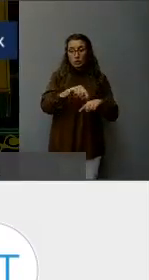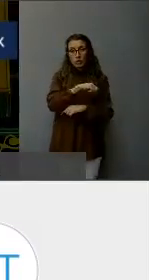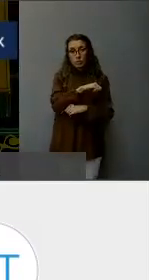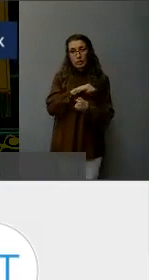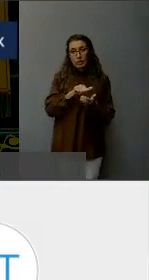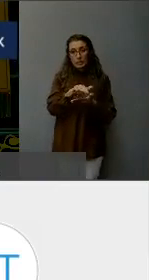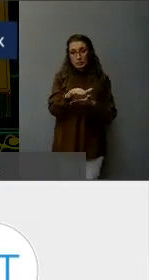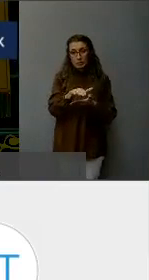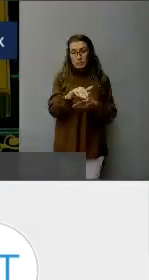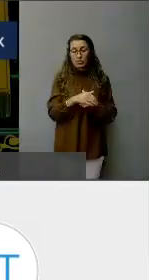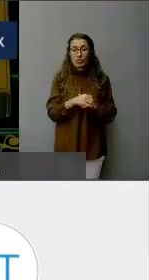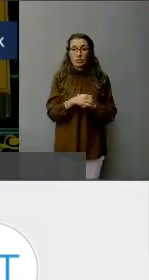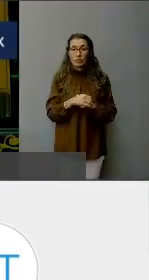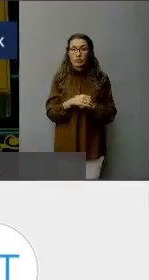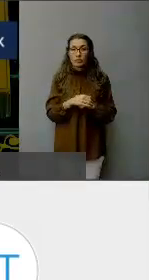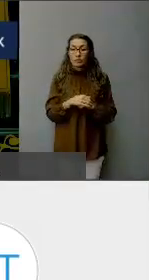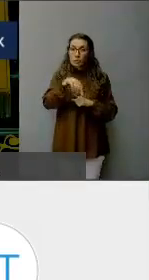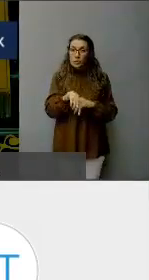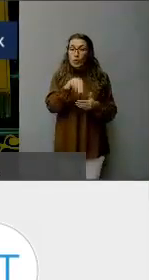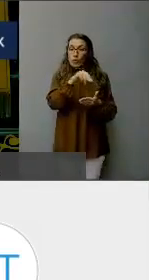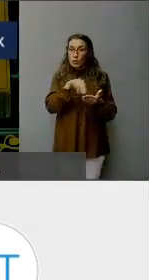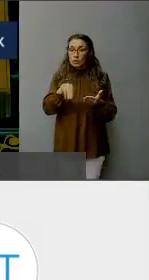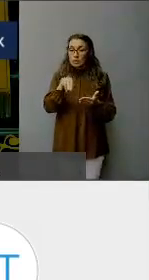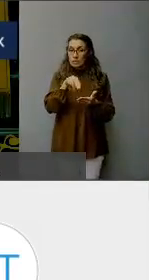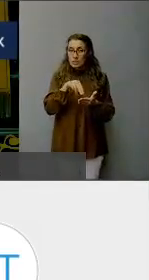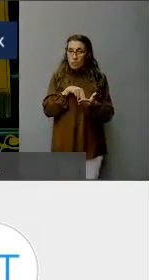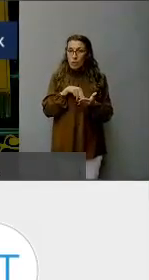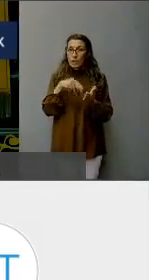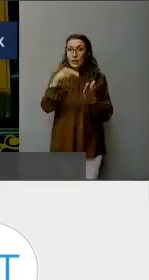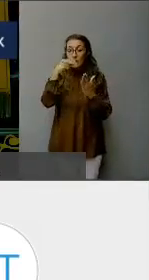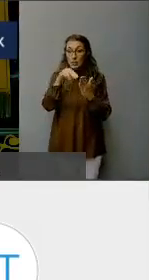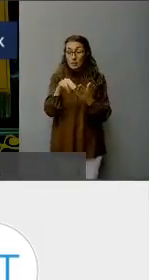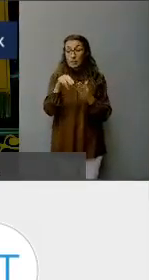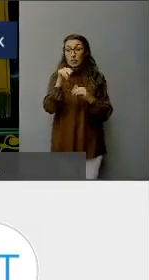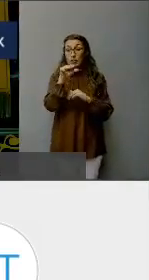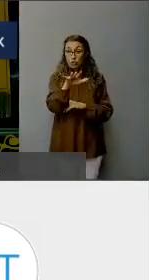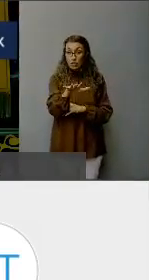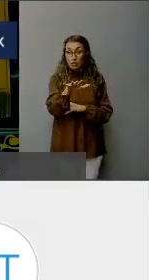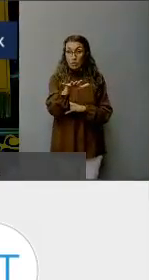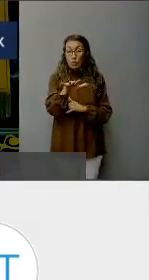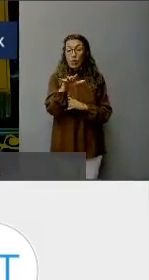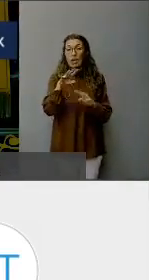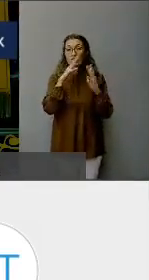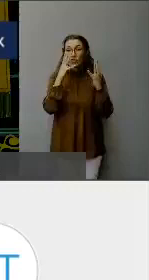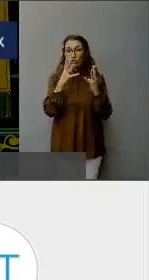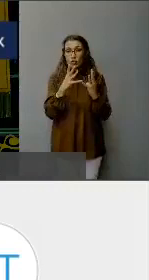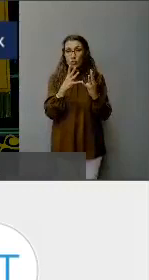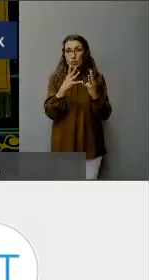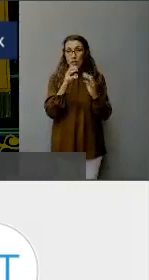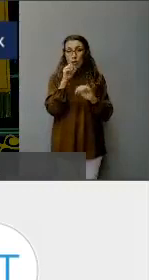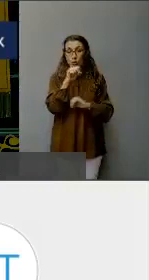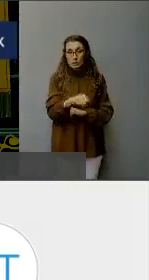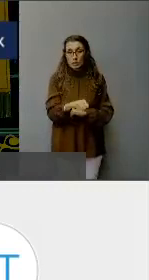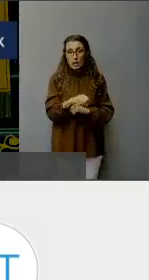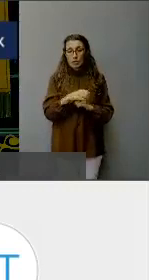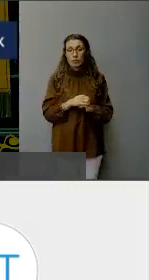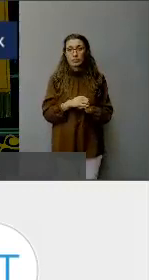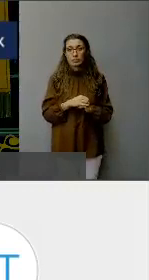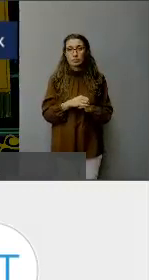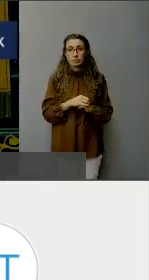respinge pongo ora in votazione il numero 5 il parere della giunta è contrario